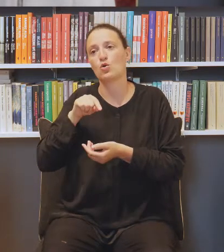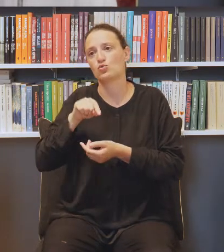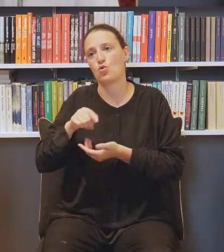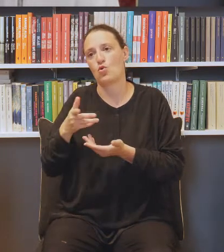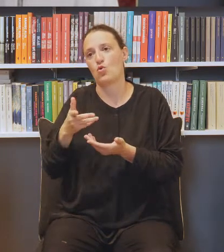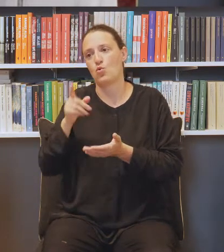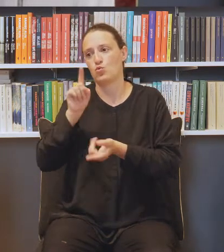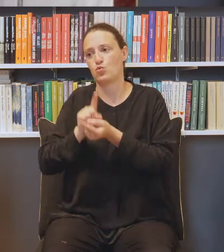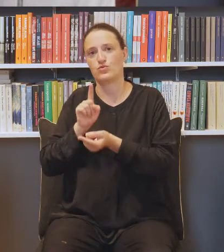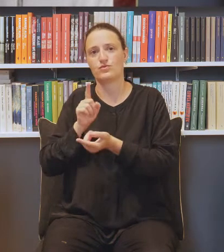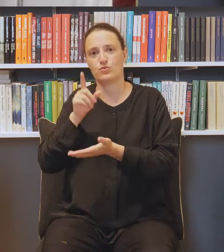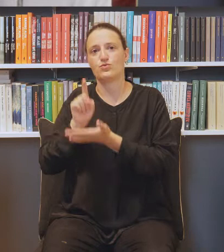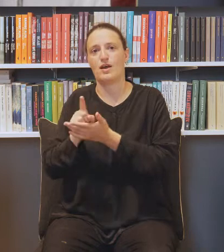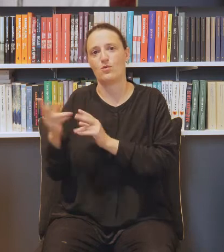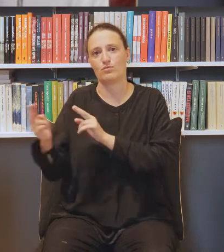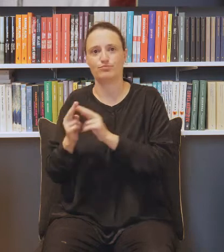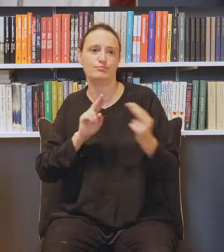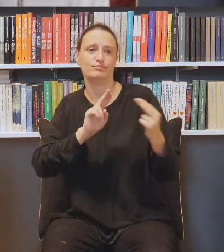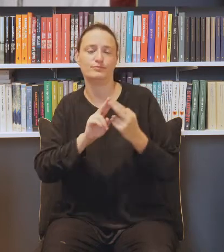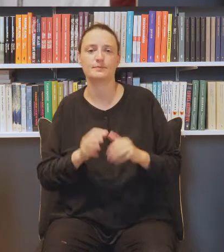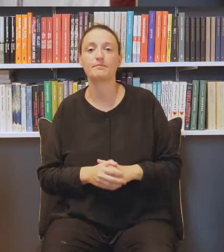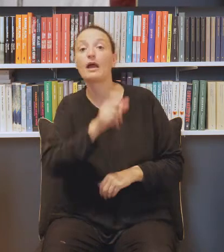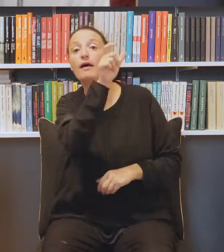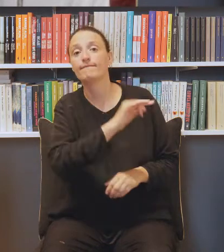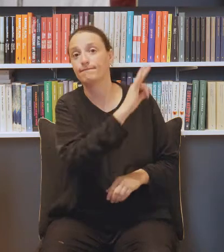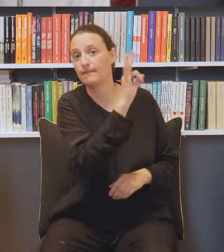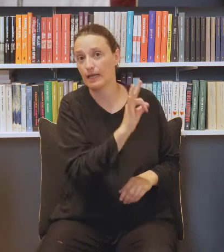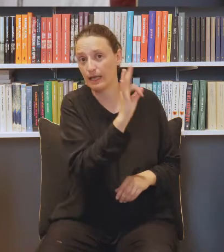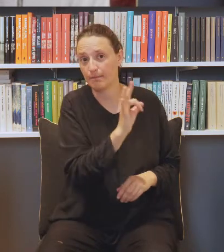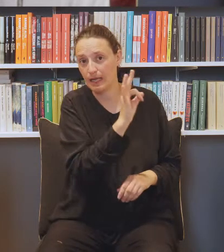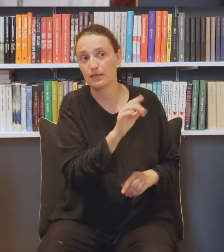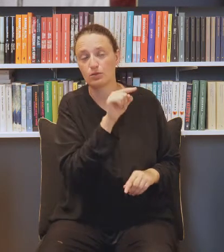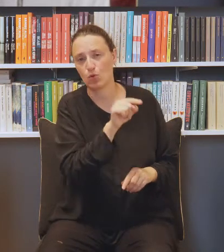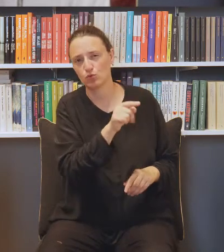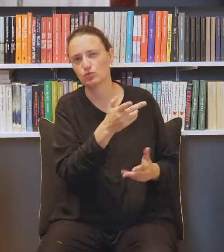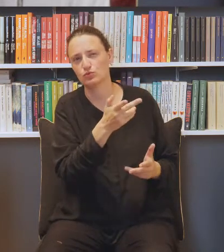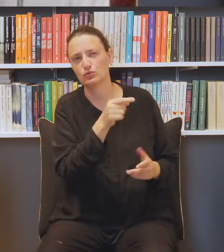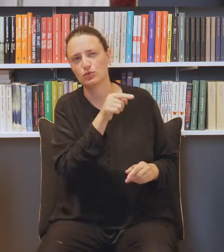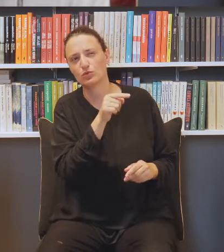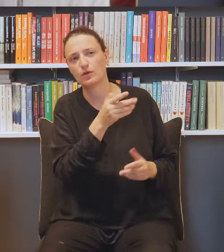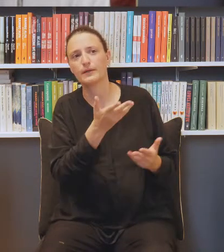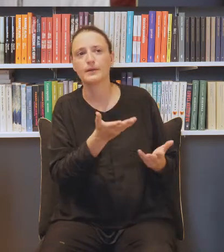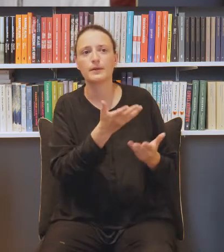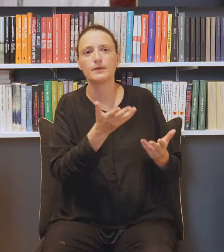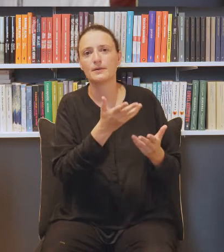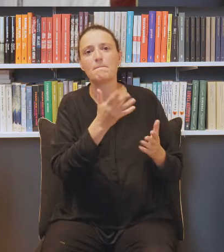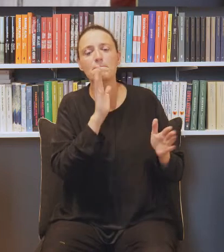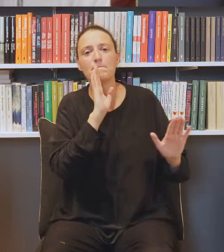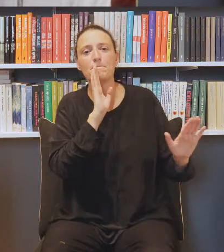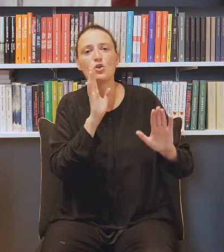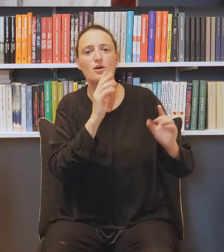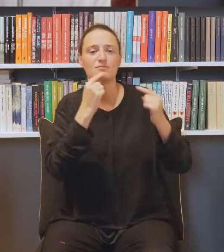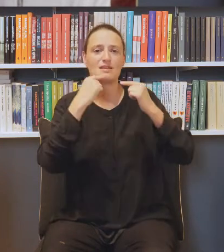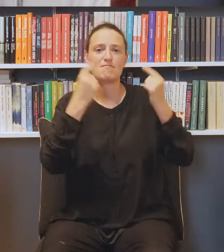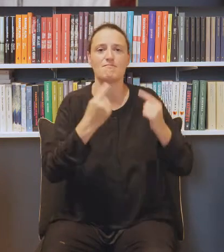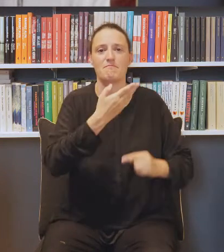Ale rzeczywiście Fabian jeszcze jest taką postacią, która jest taka mocno taka mityczna dla